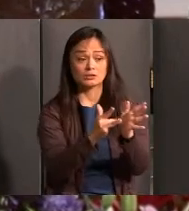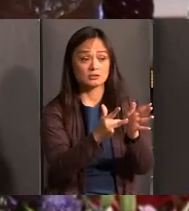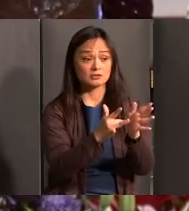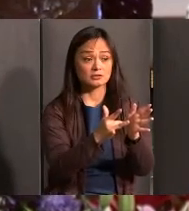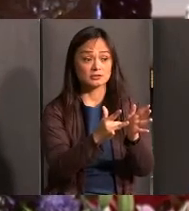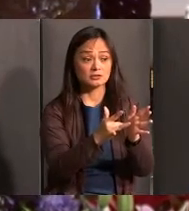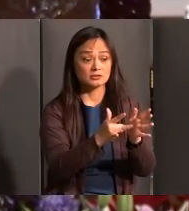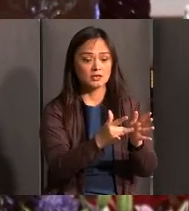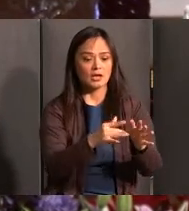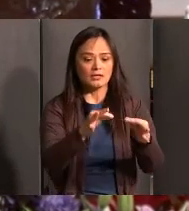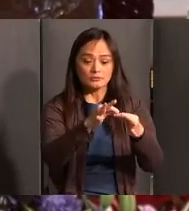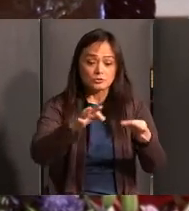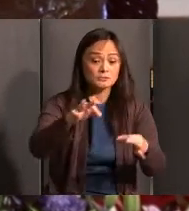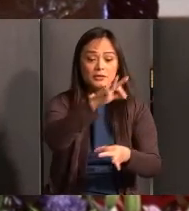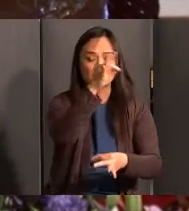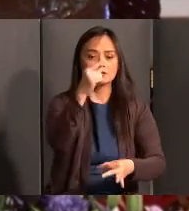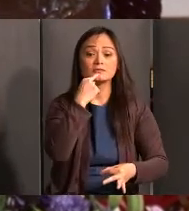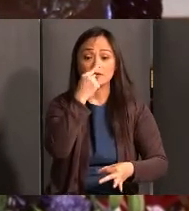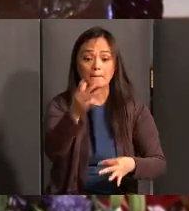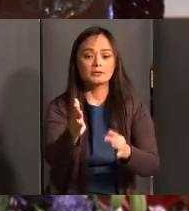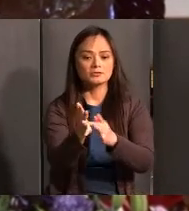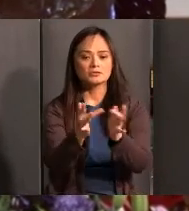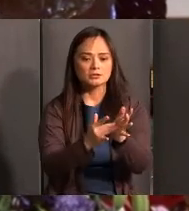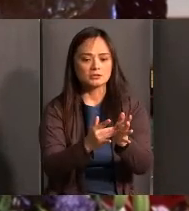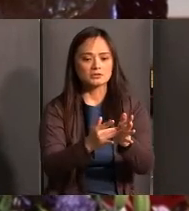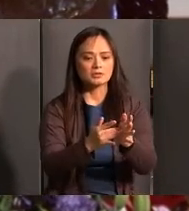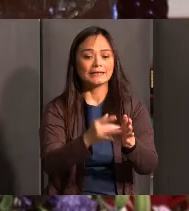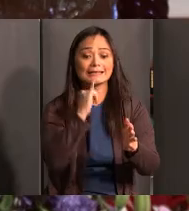being the Comforter.